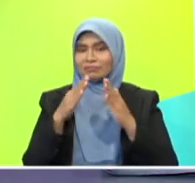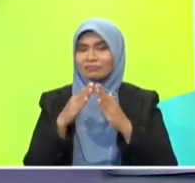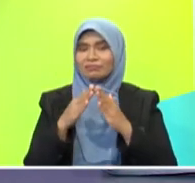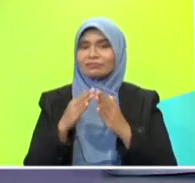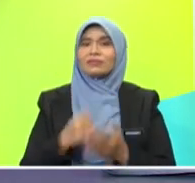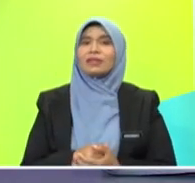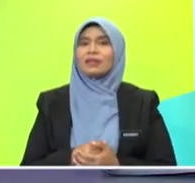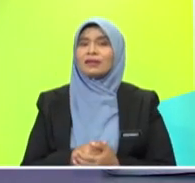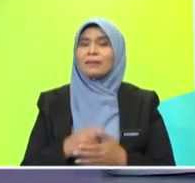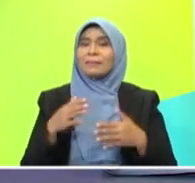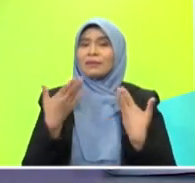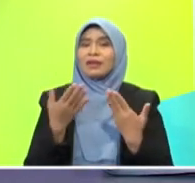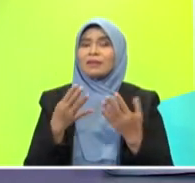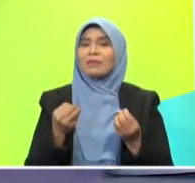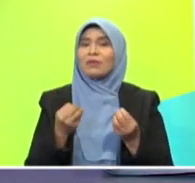macam-macam